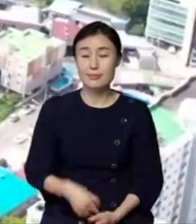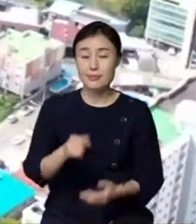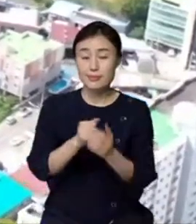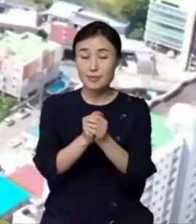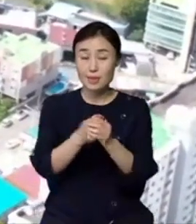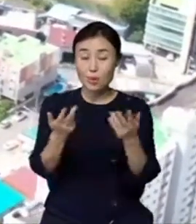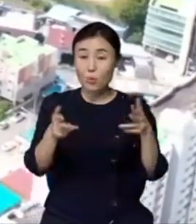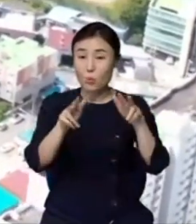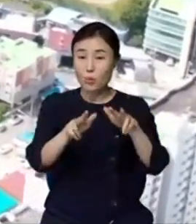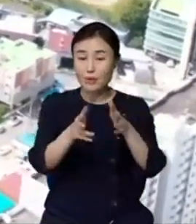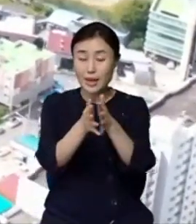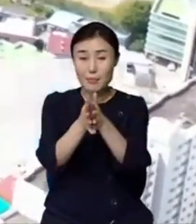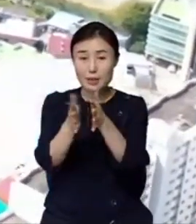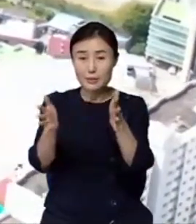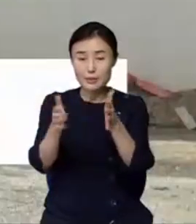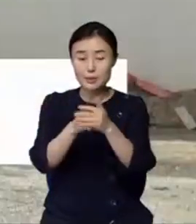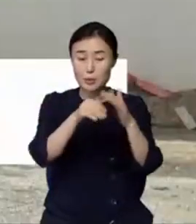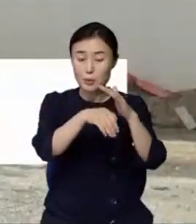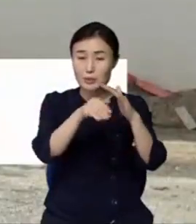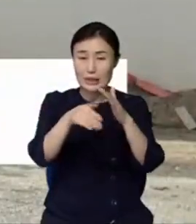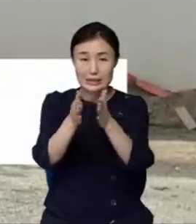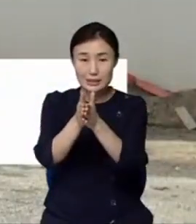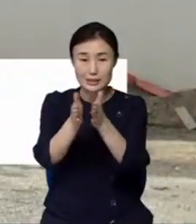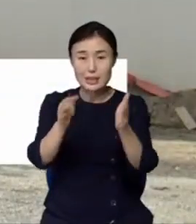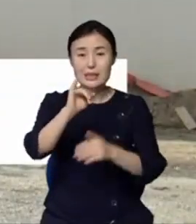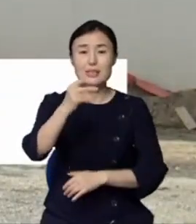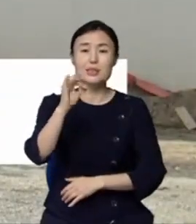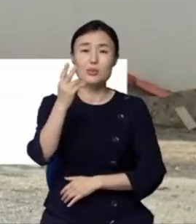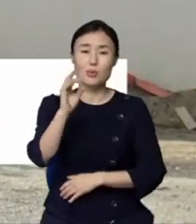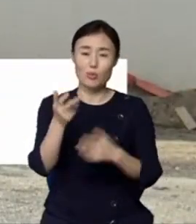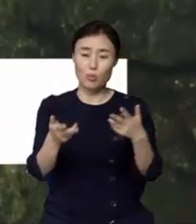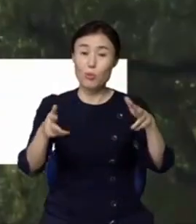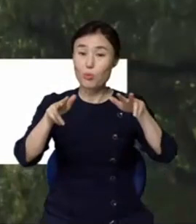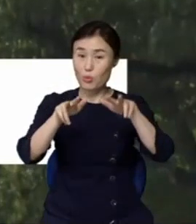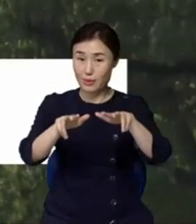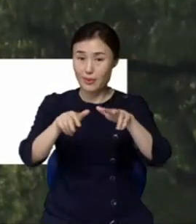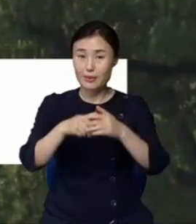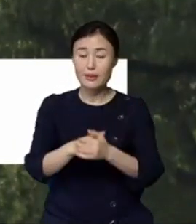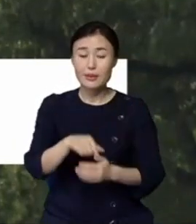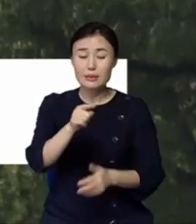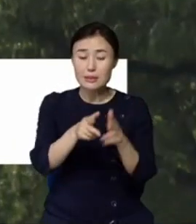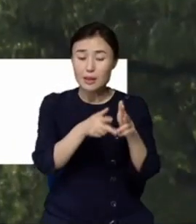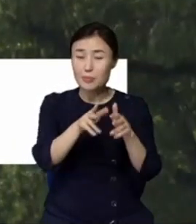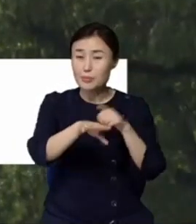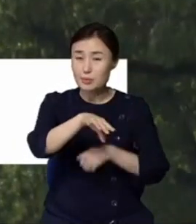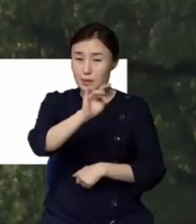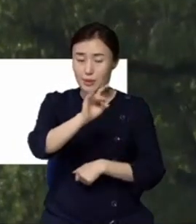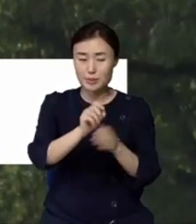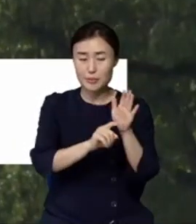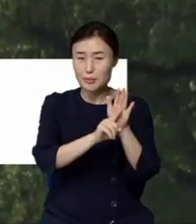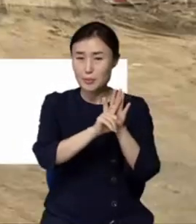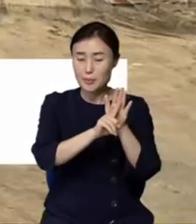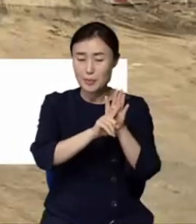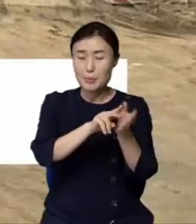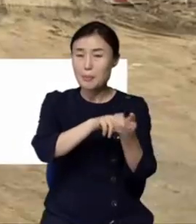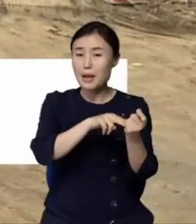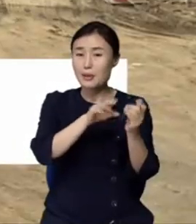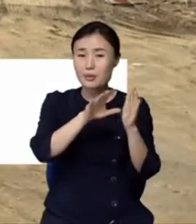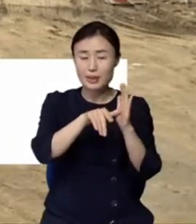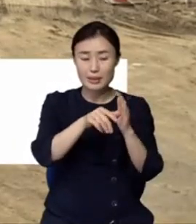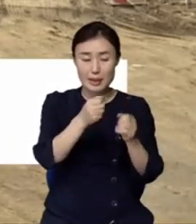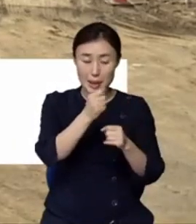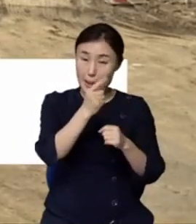본격적으로 공원과 아파트 공사가 시작된 광주 신용공원입니다. 사업 초기 아파트 분양가는